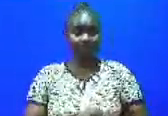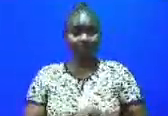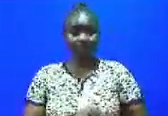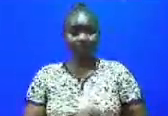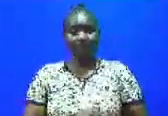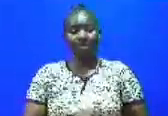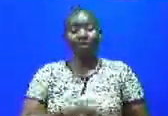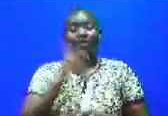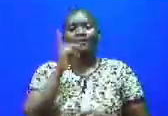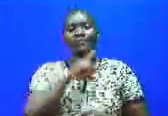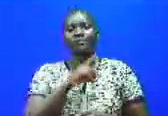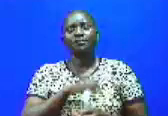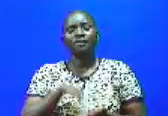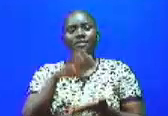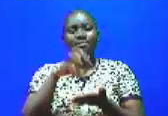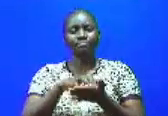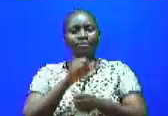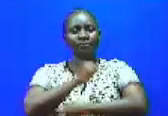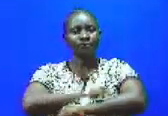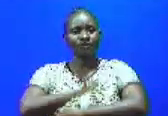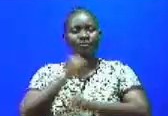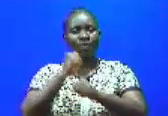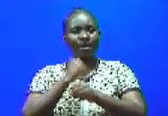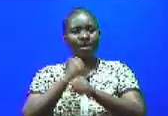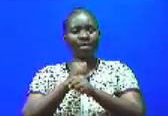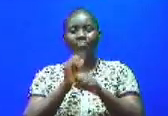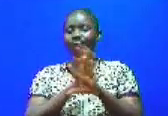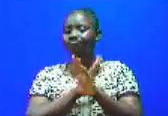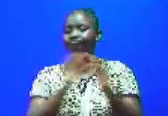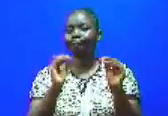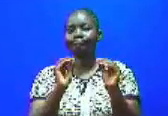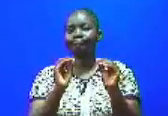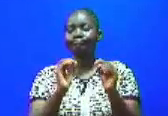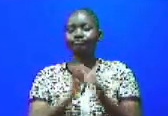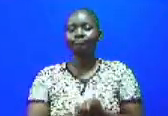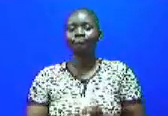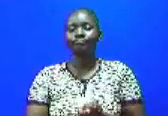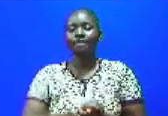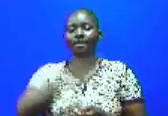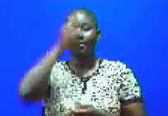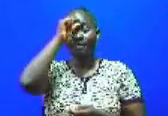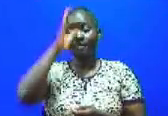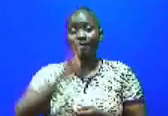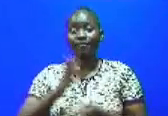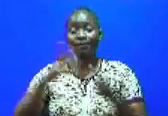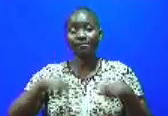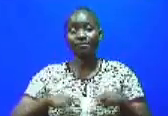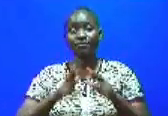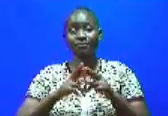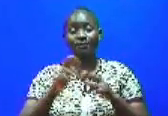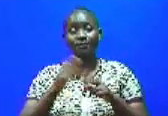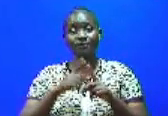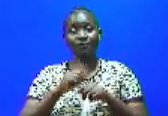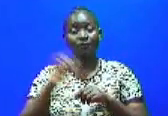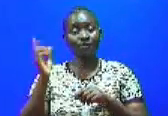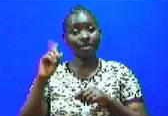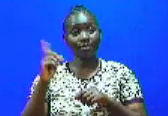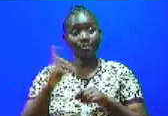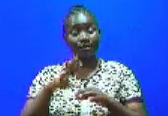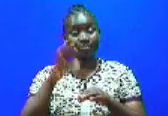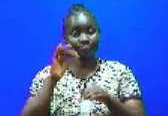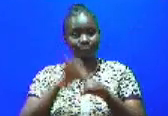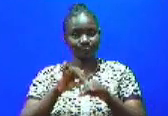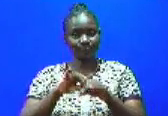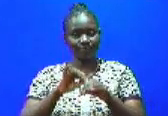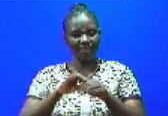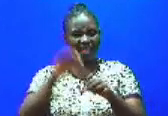kura chisukuru kulende tibali konyora miremo. Parati, epa areye iga, ekera aruete Nairobi ntua muakirete chikula. Tulimpigia kura kwa